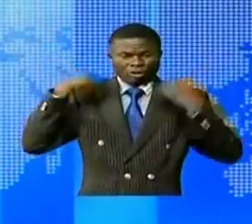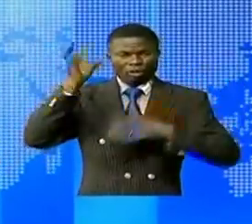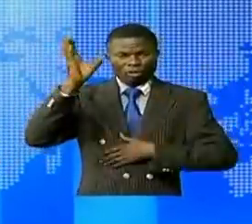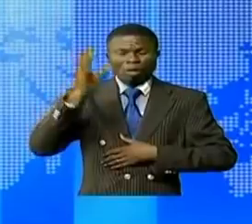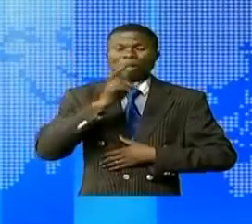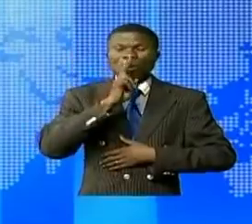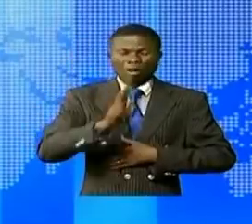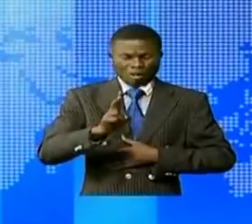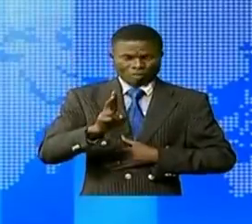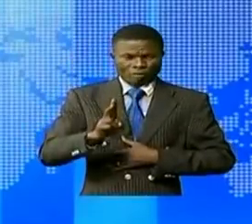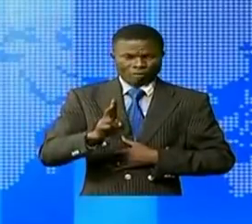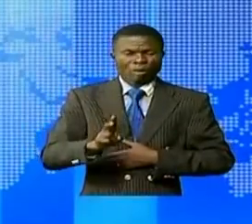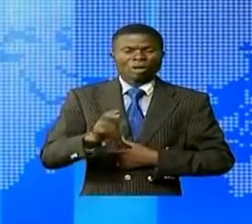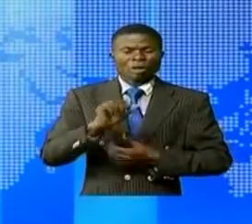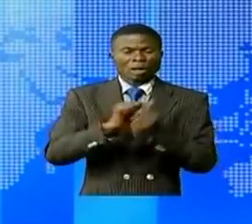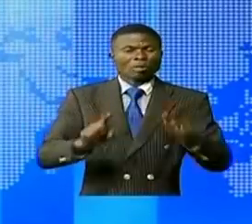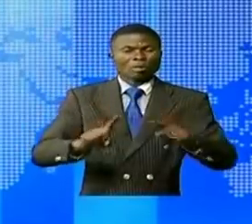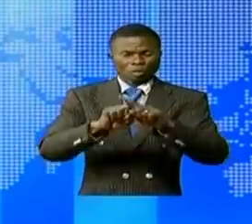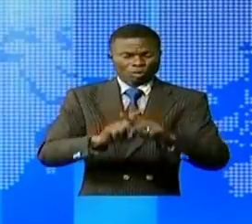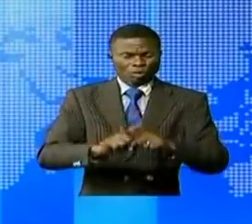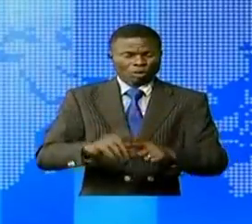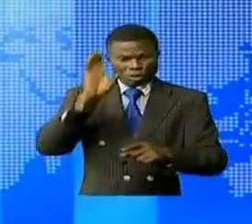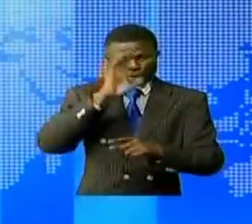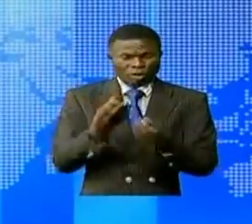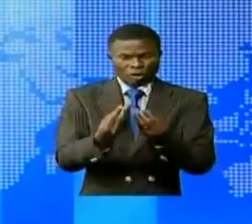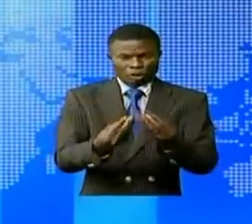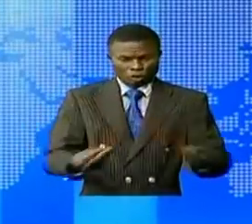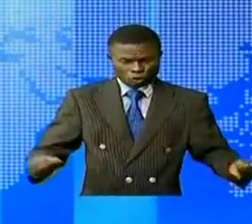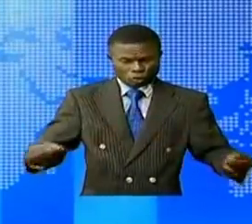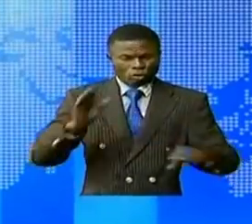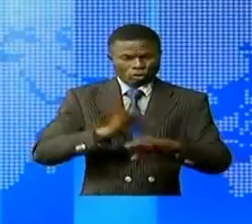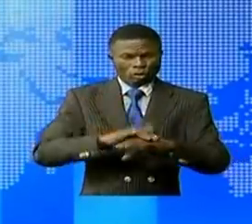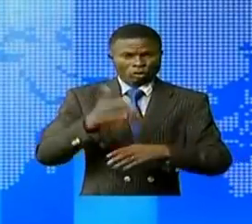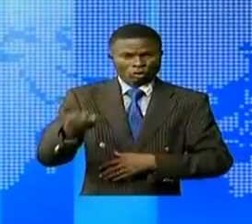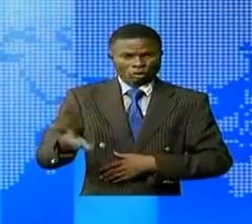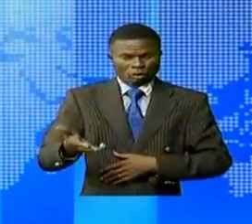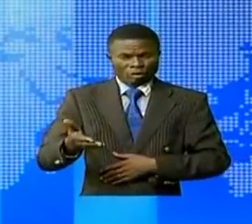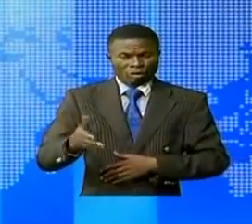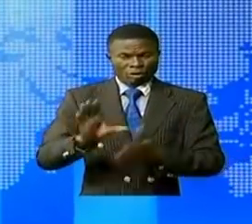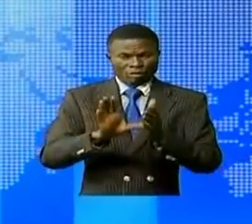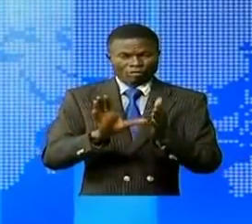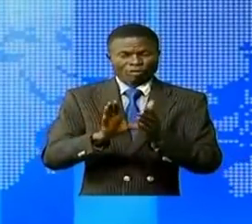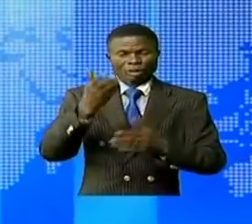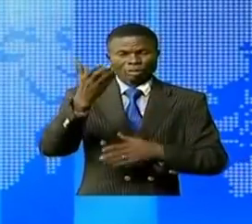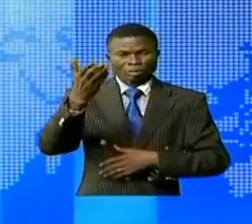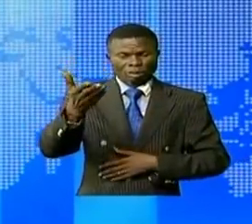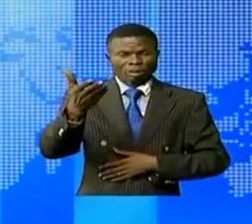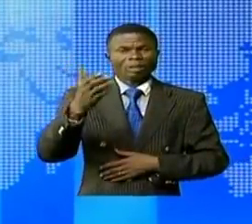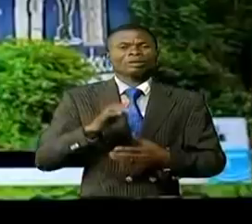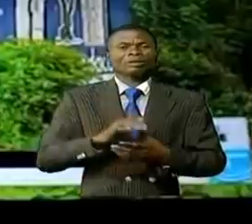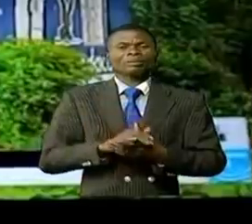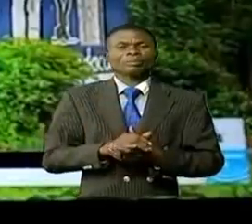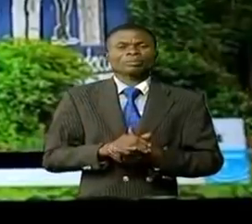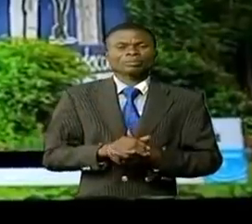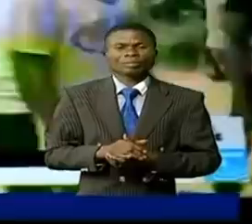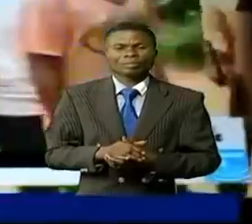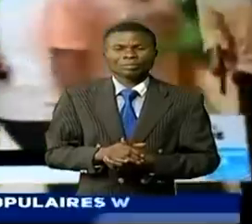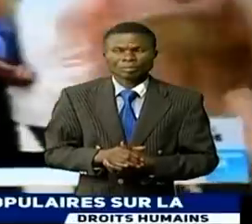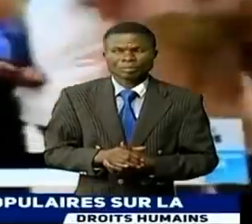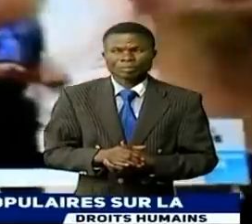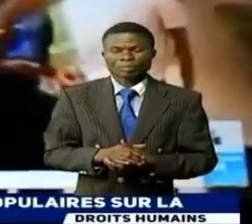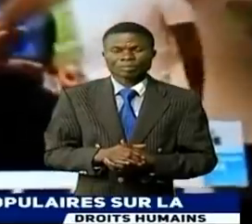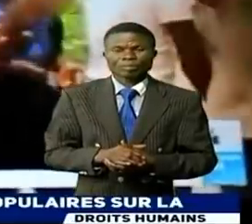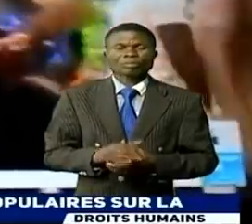vérité sur l'origine des conflits éclate et que réparation soit faite. Françoise Bela et Patrick Kachala nous en parlent. Nous sommes en